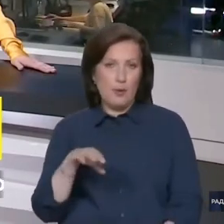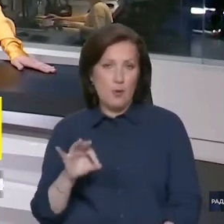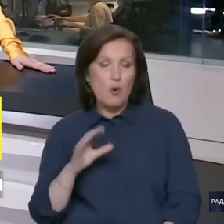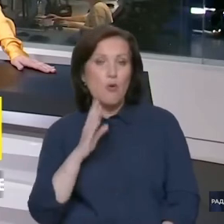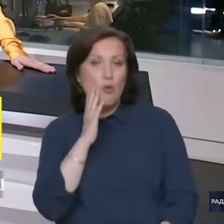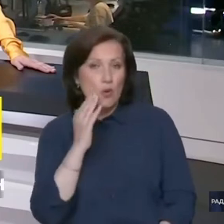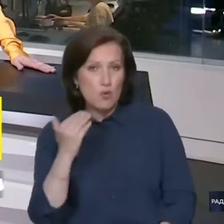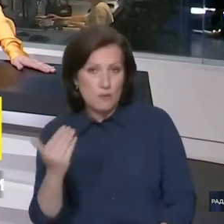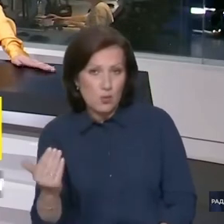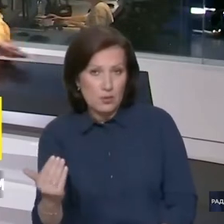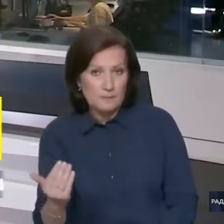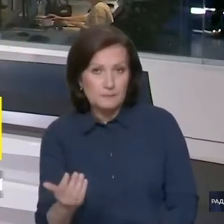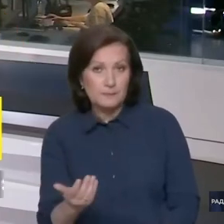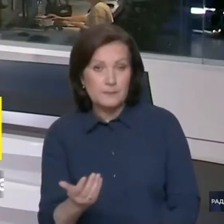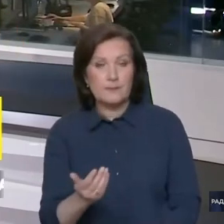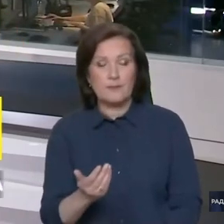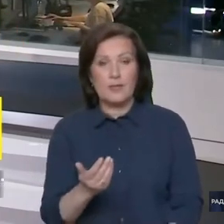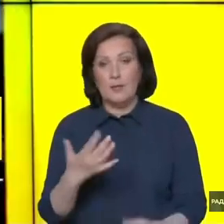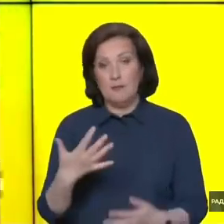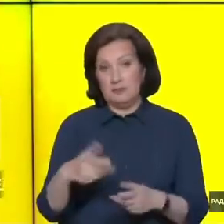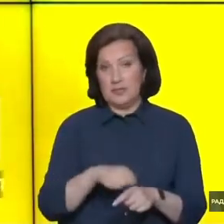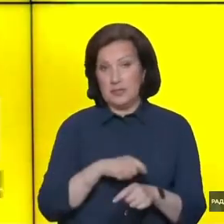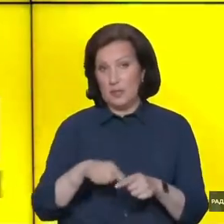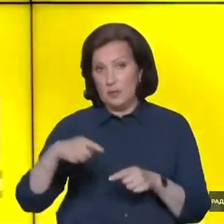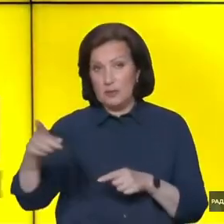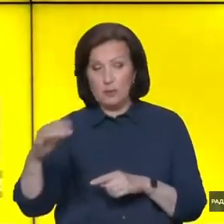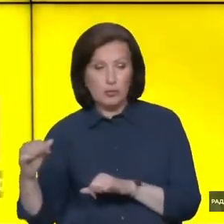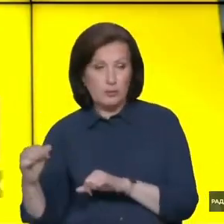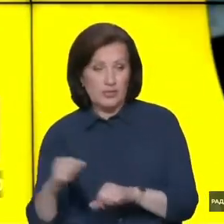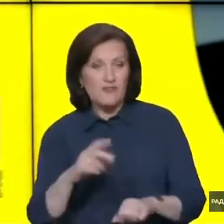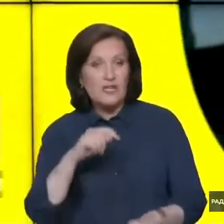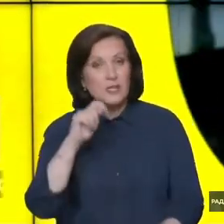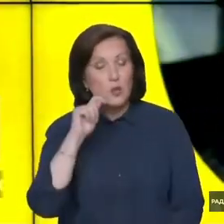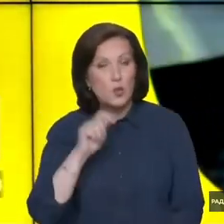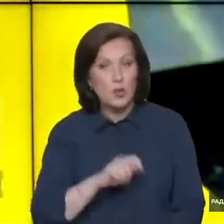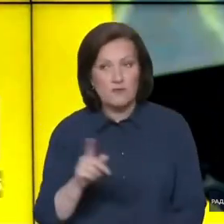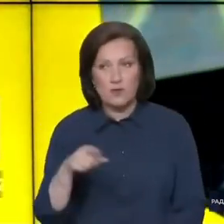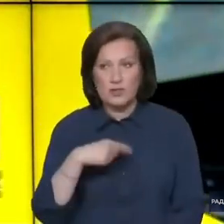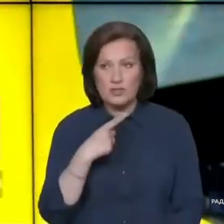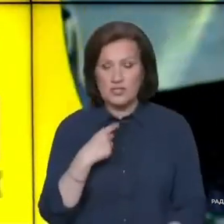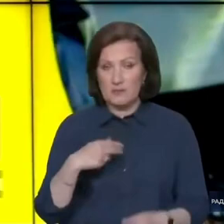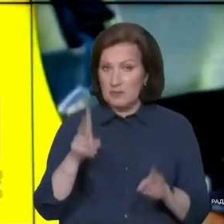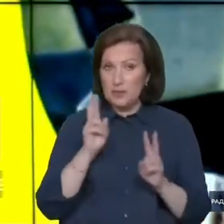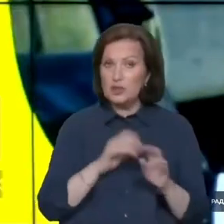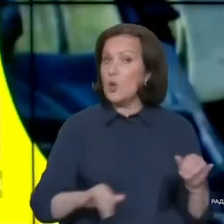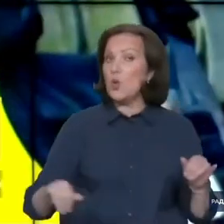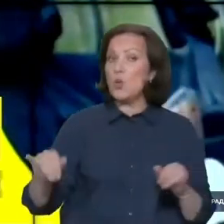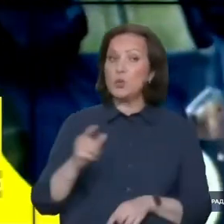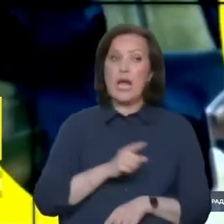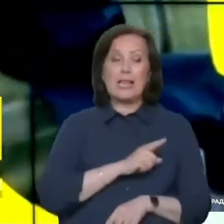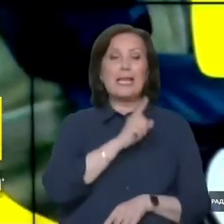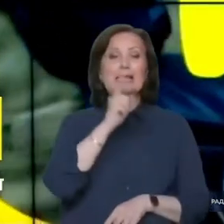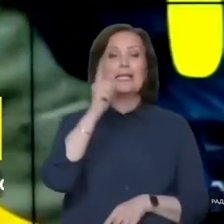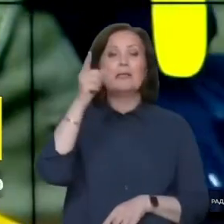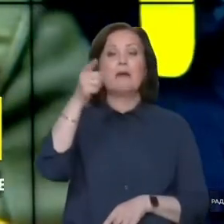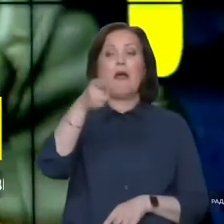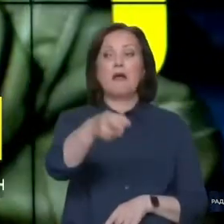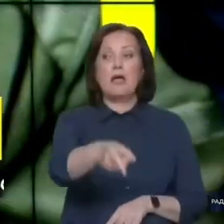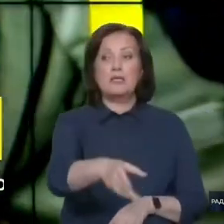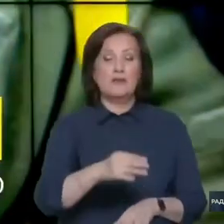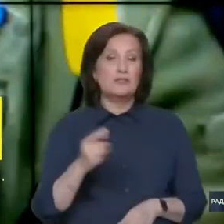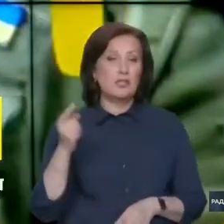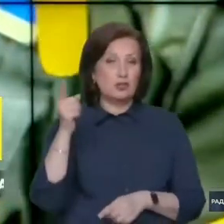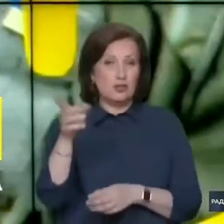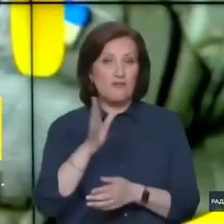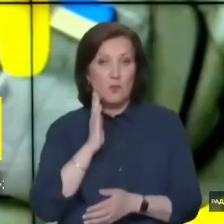з румунського берегу, яка кілометрів на 50 буде прикривати і Україну. І вони скажуть, ми ж не знаємо, куди летить ця ракета. Все, що летить в